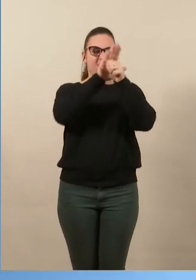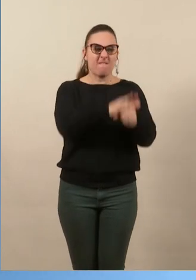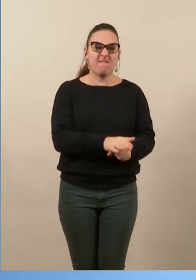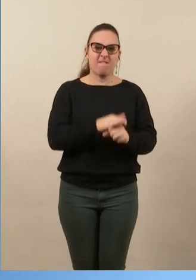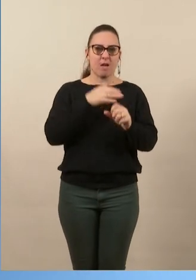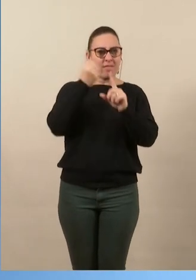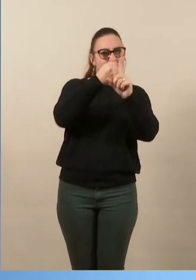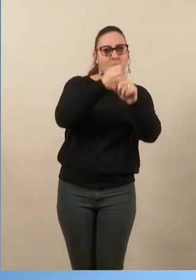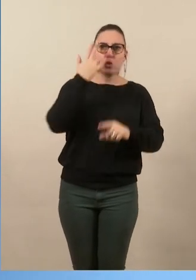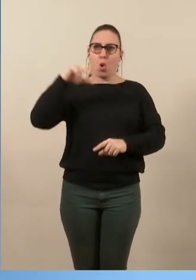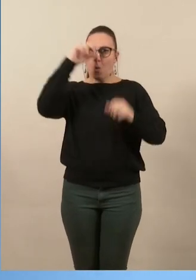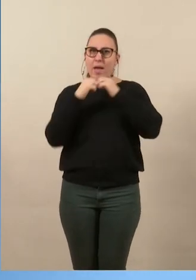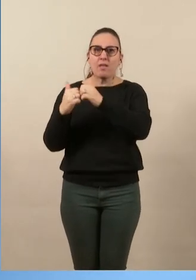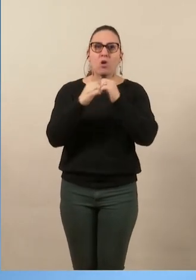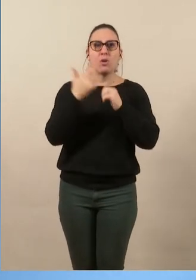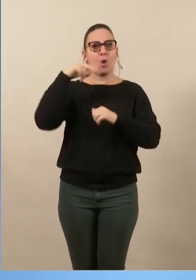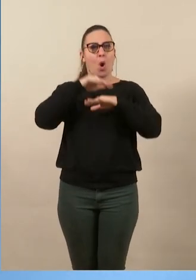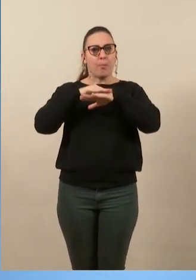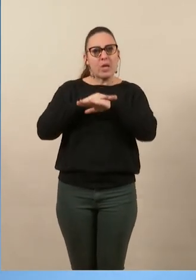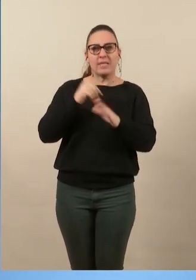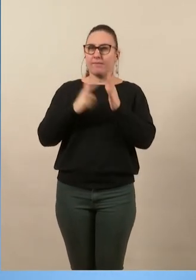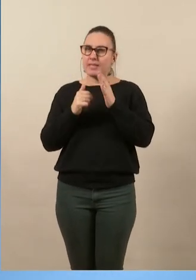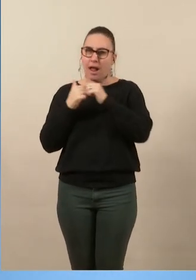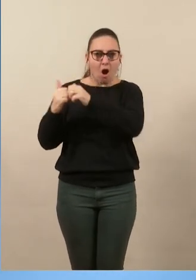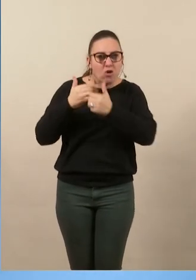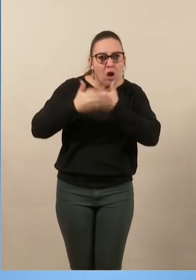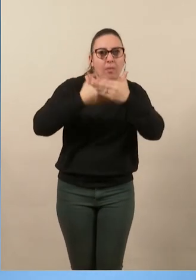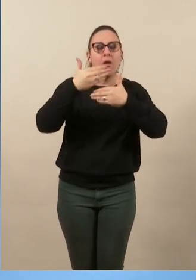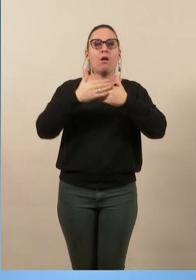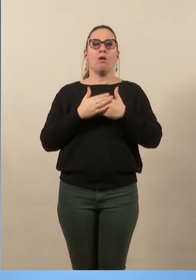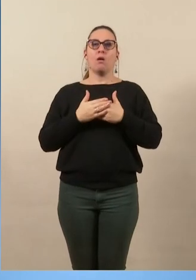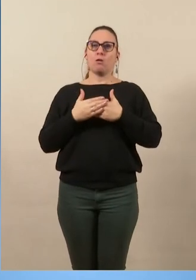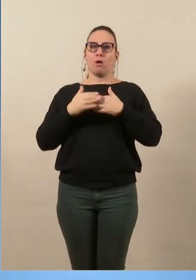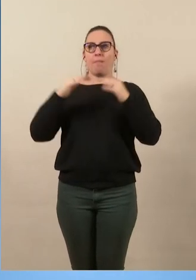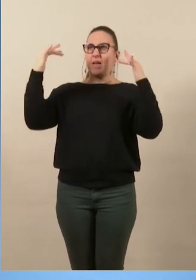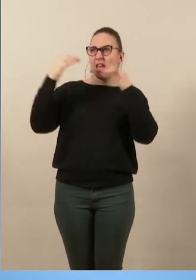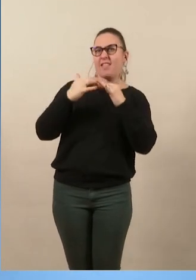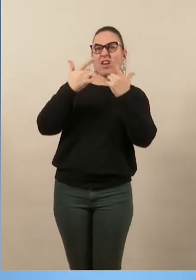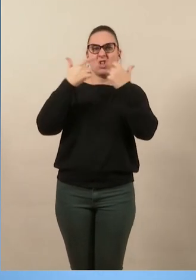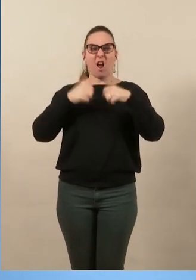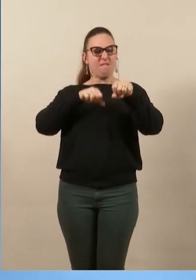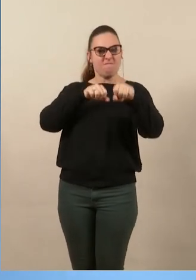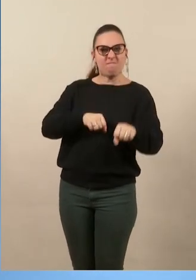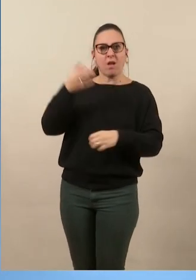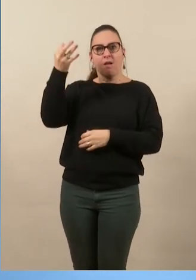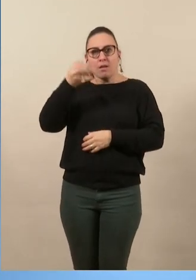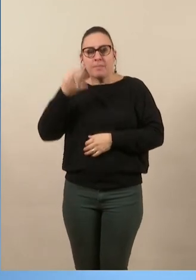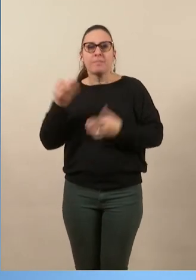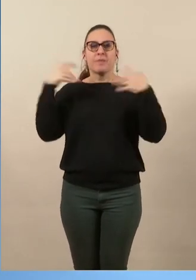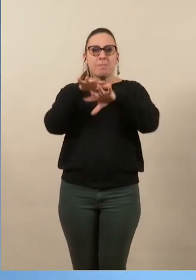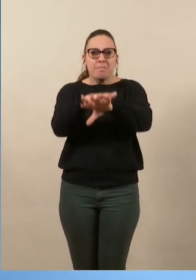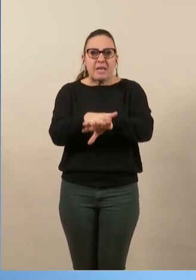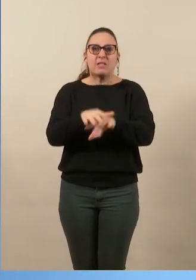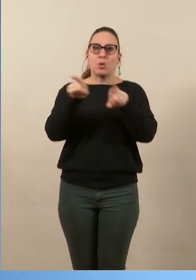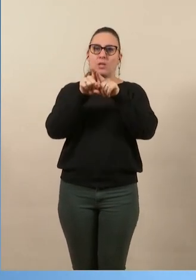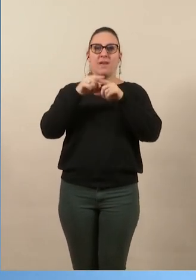européenne construire une Europe politique et fiscale gagner en souveraineté énergétique conforter le nucléaire financer le mix énergétique avec les